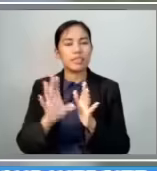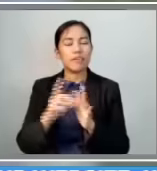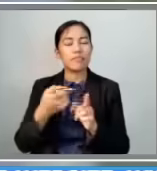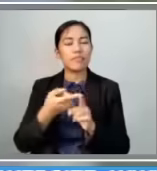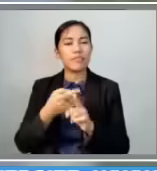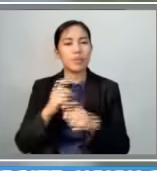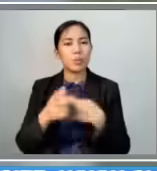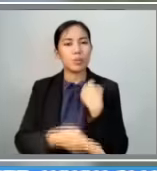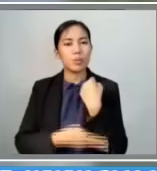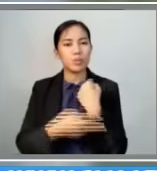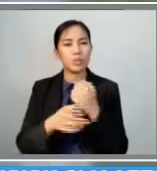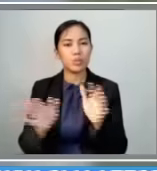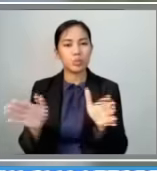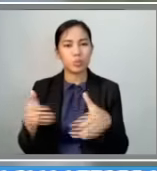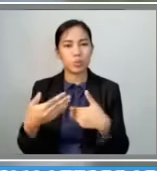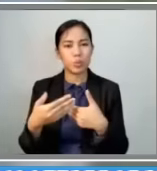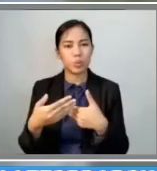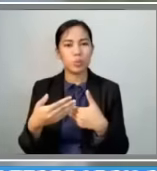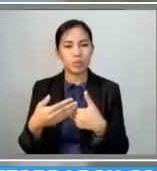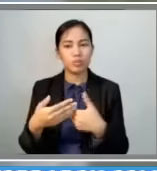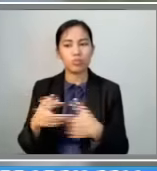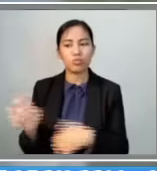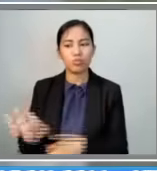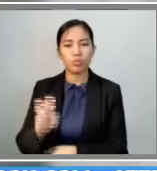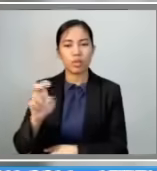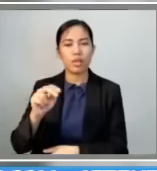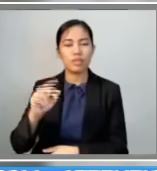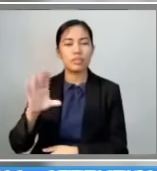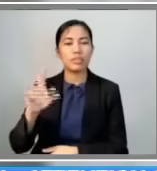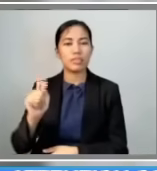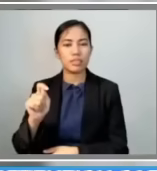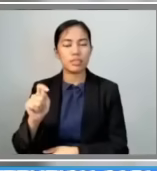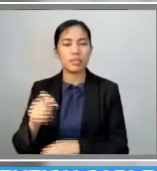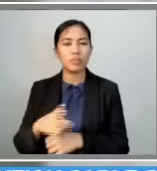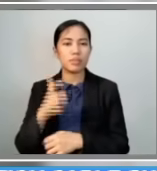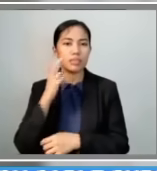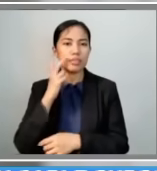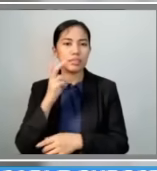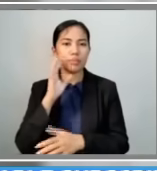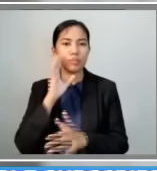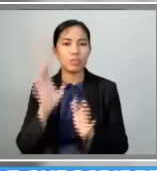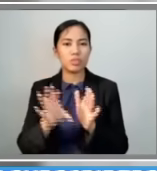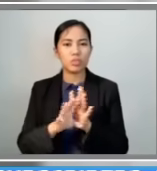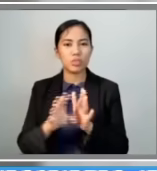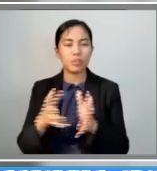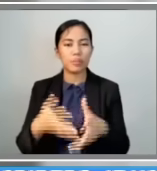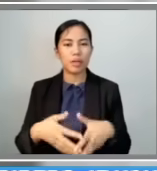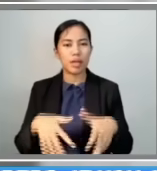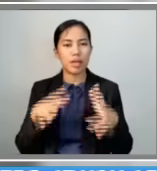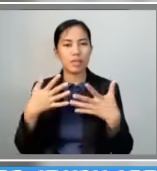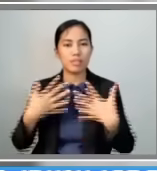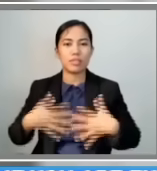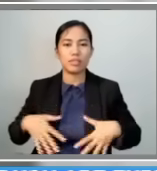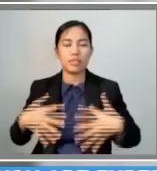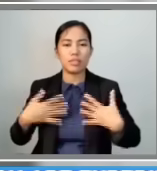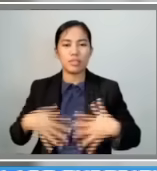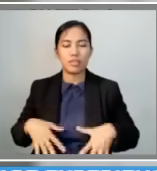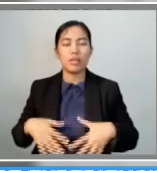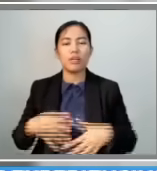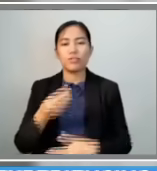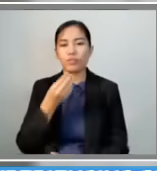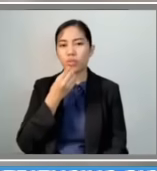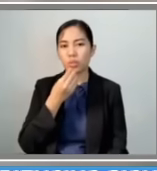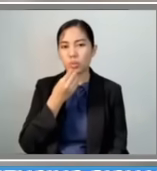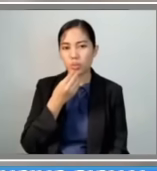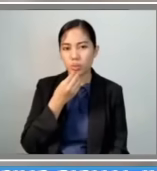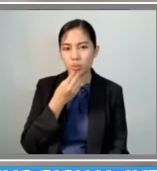nasa tour ang NCT sa Amerika last year. Kita sa larawan ang mga luggage, damit at pagkain na hinihinalang kay